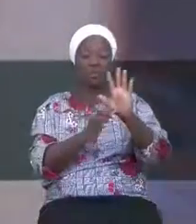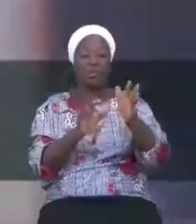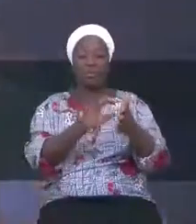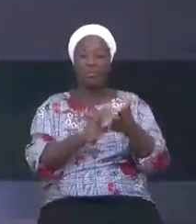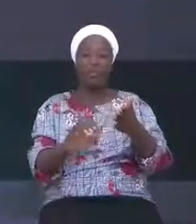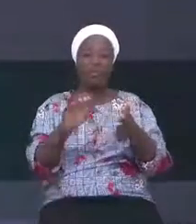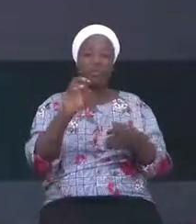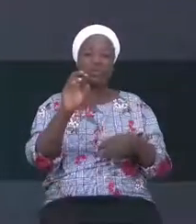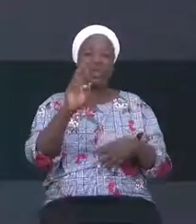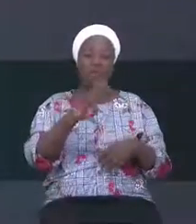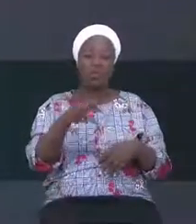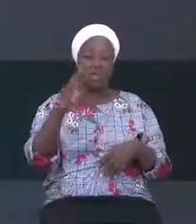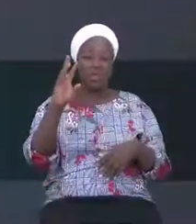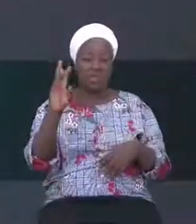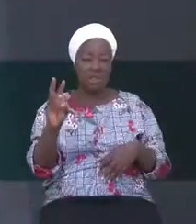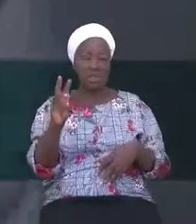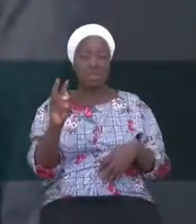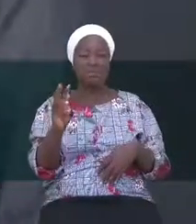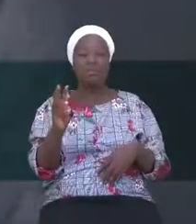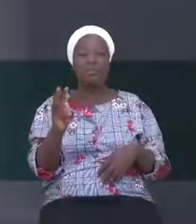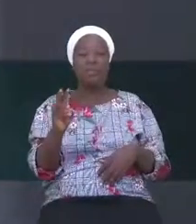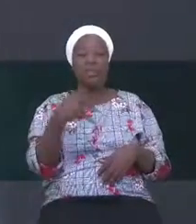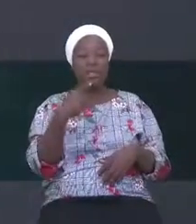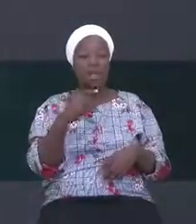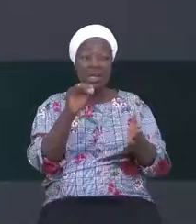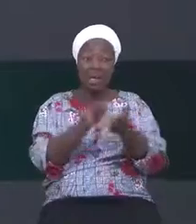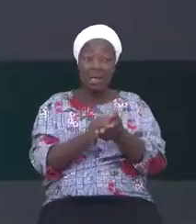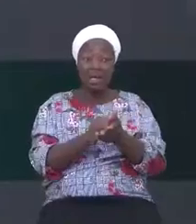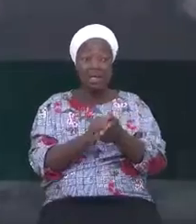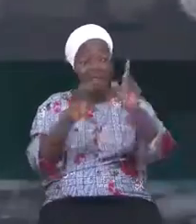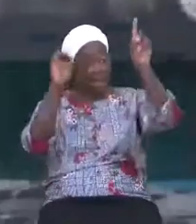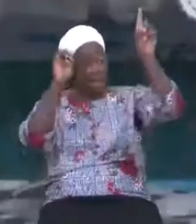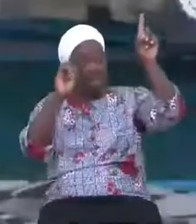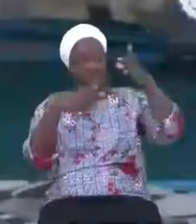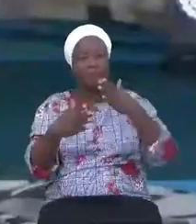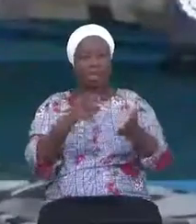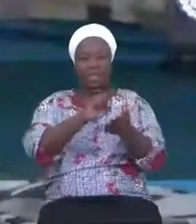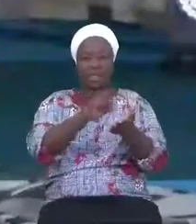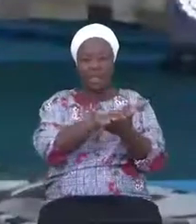lisons le verset 26. Éphésiens 5, 26.